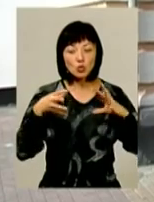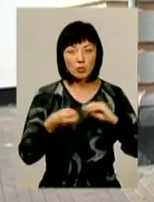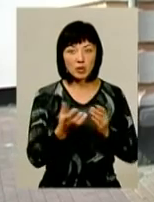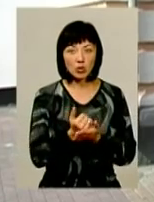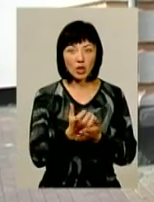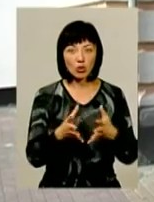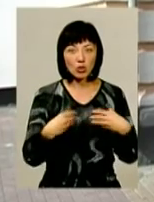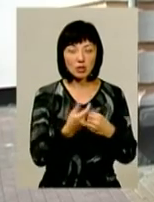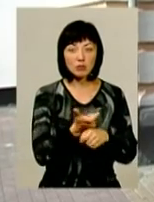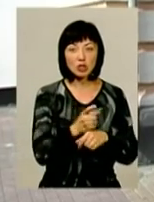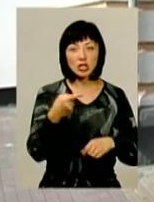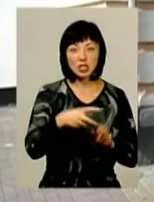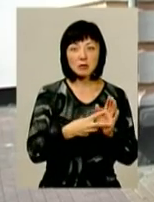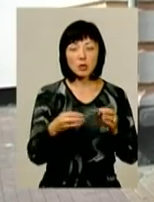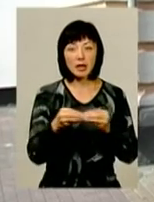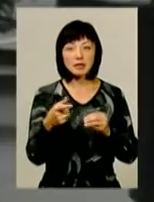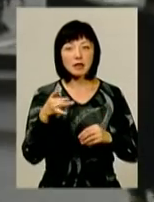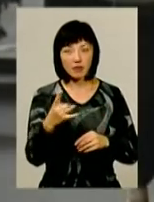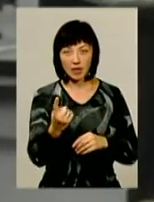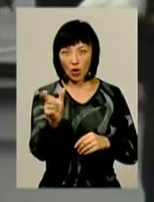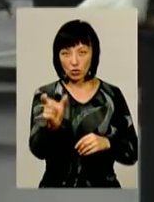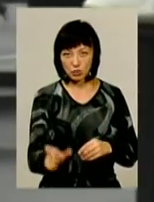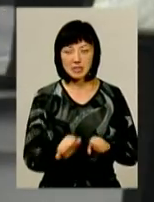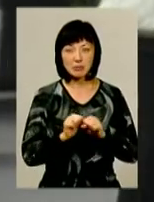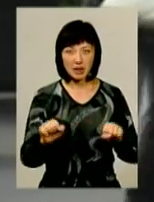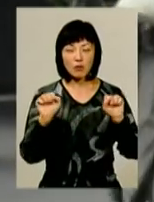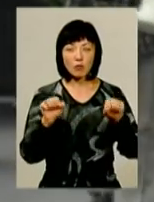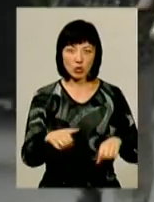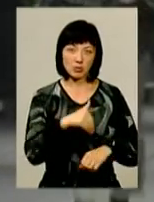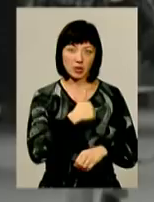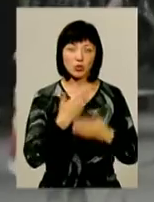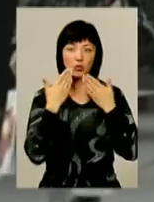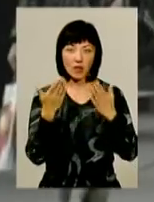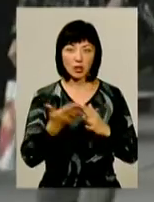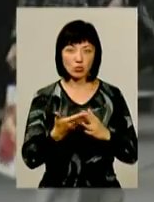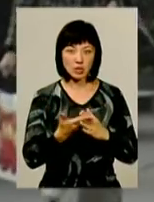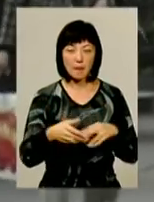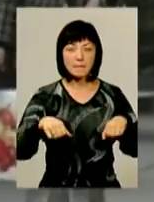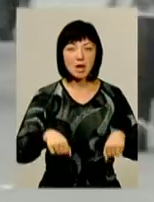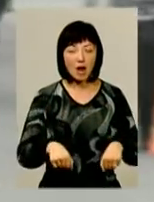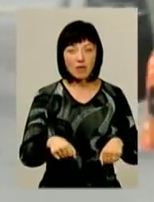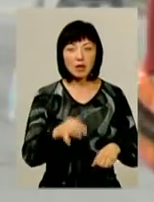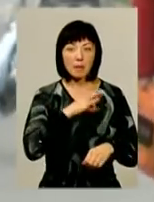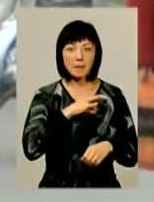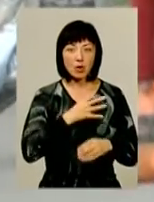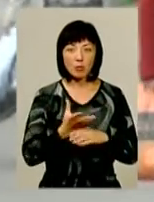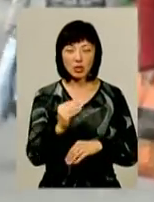родини більший, аніж 1710 гривень на особу, сміливо можна претендувати на субсидію. Право на пільги при оплаті